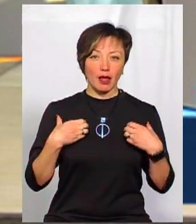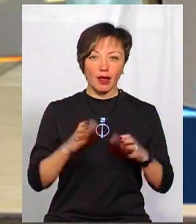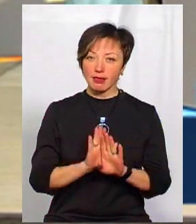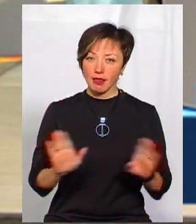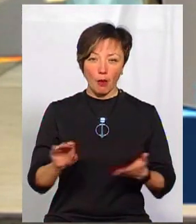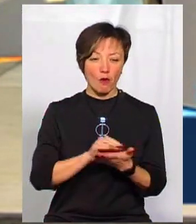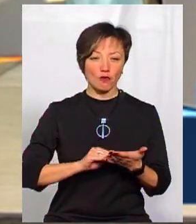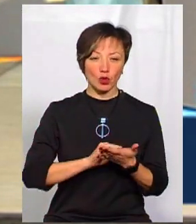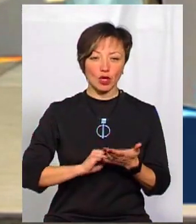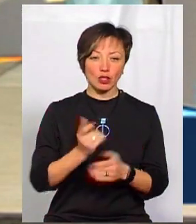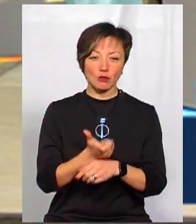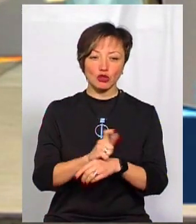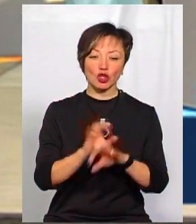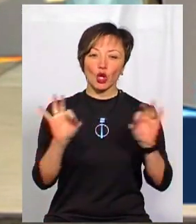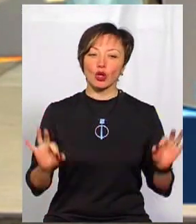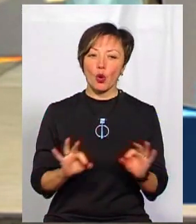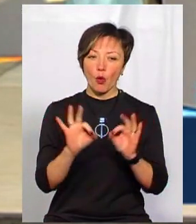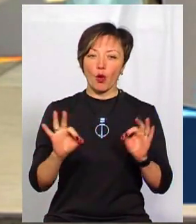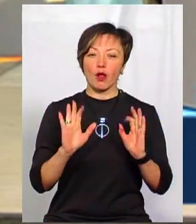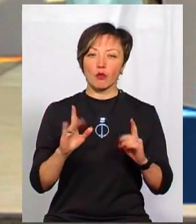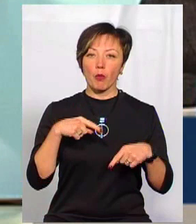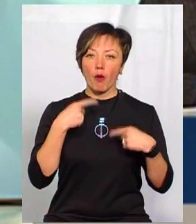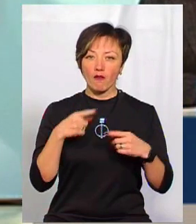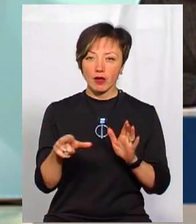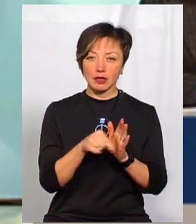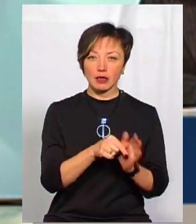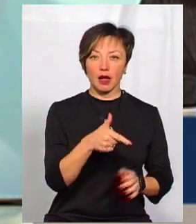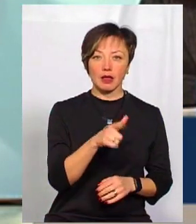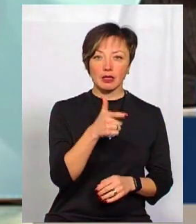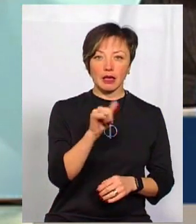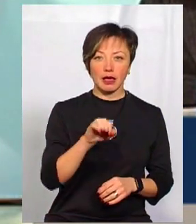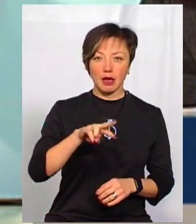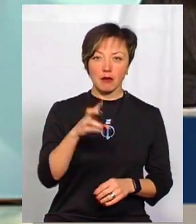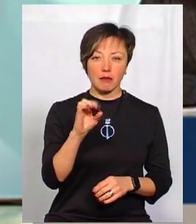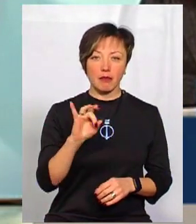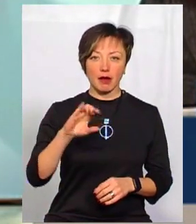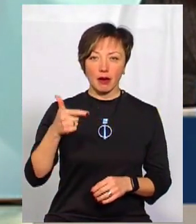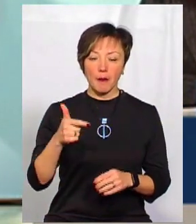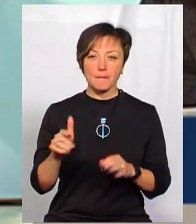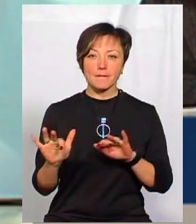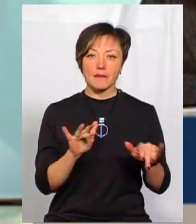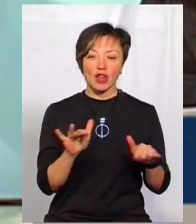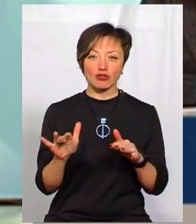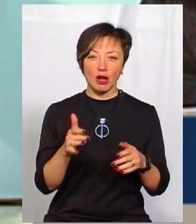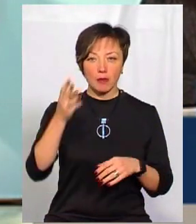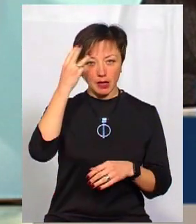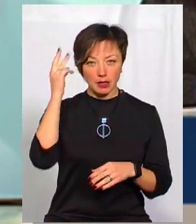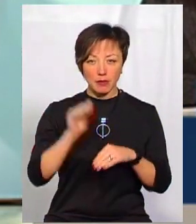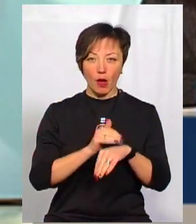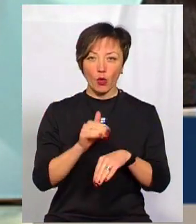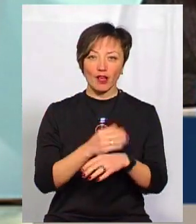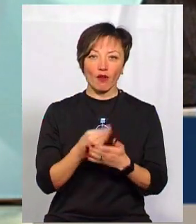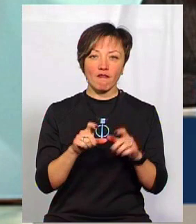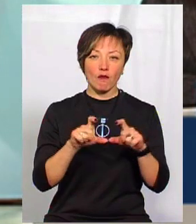не повторилися більше ніколи. Будемо говорити з Галиною Гільберг, менеджеркою Хмельницького